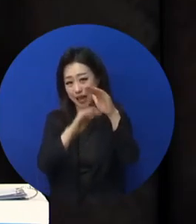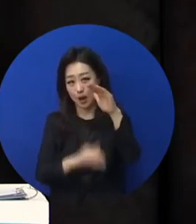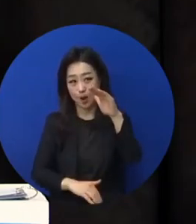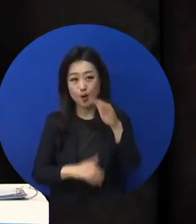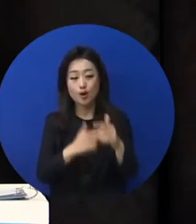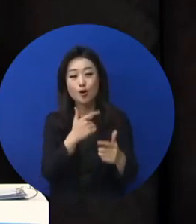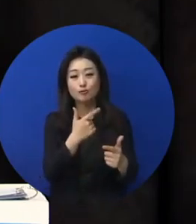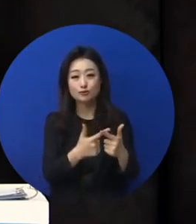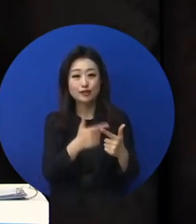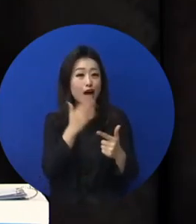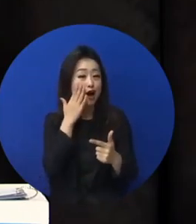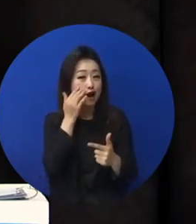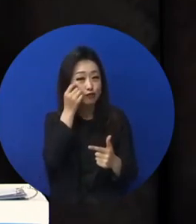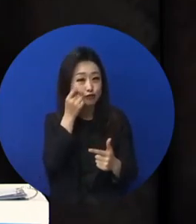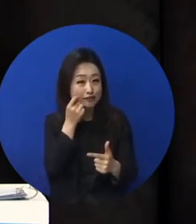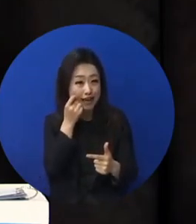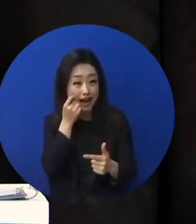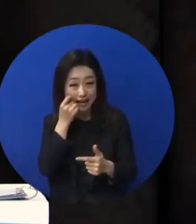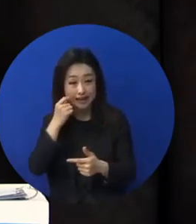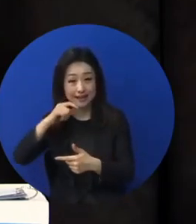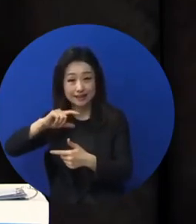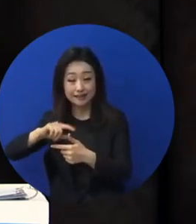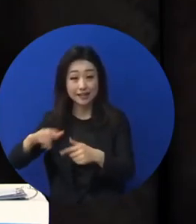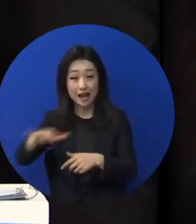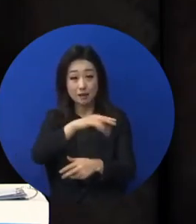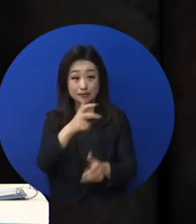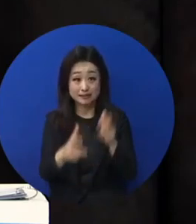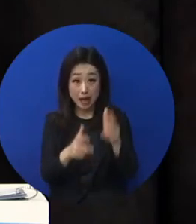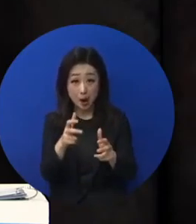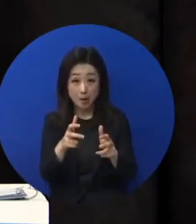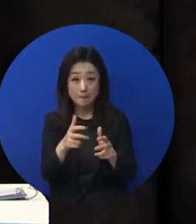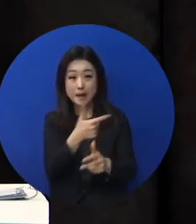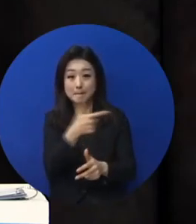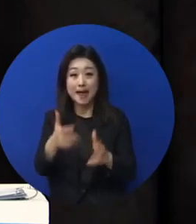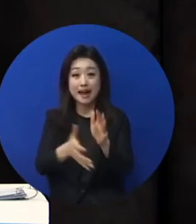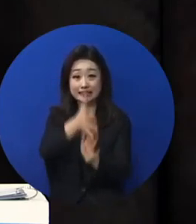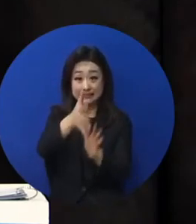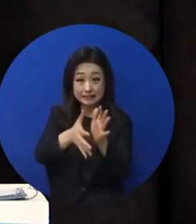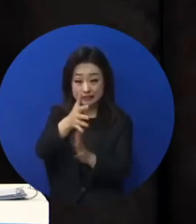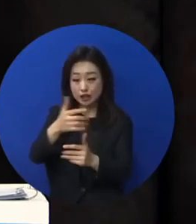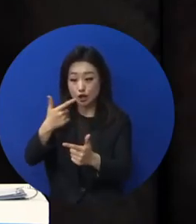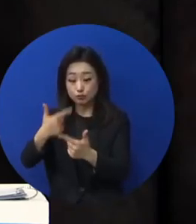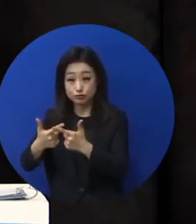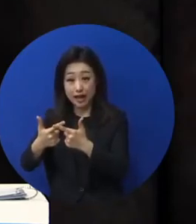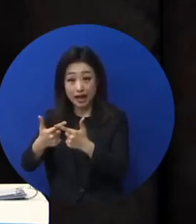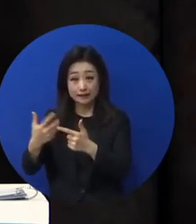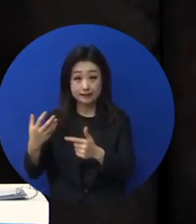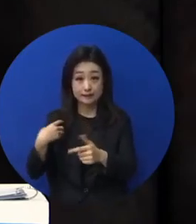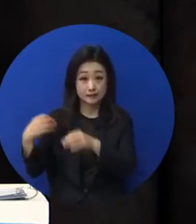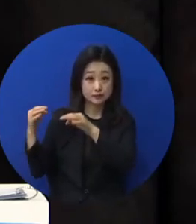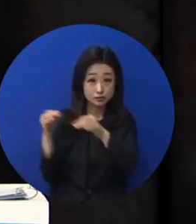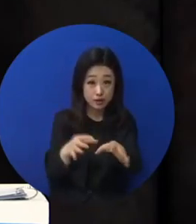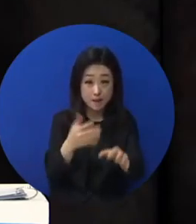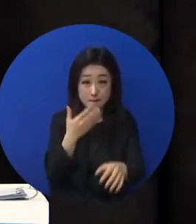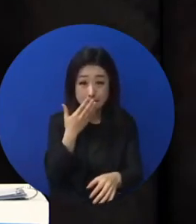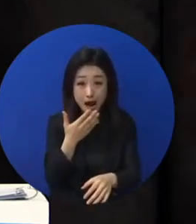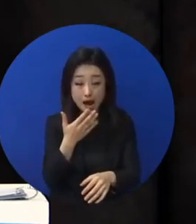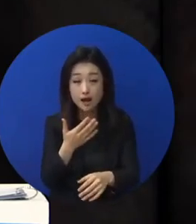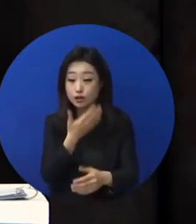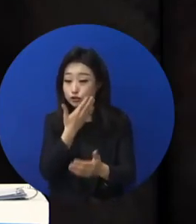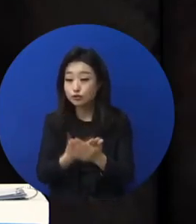부울경 메가시티 사업을 부산시가 주도적으로 진행할 것인지, 진행한다면 부산시의 주